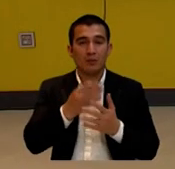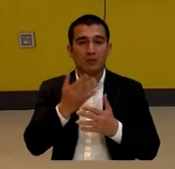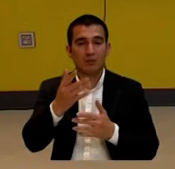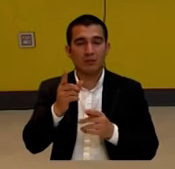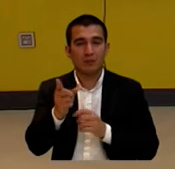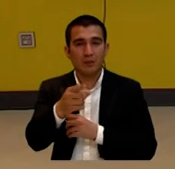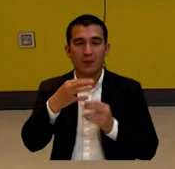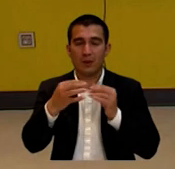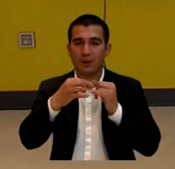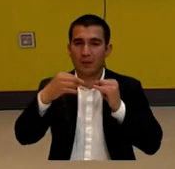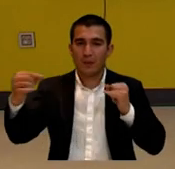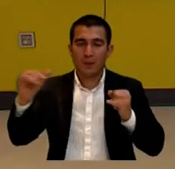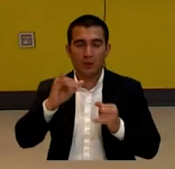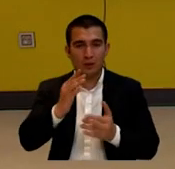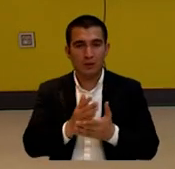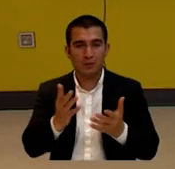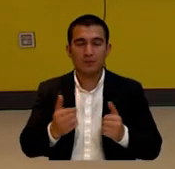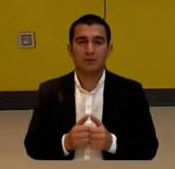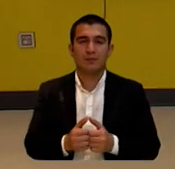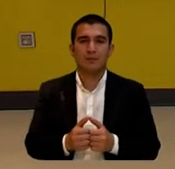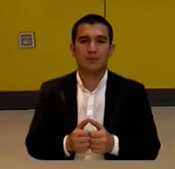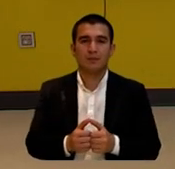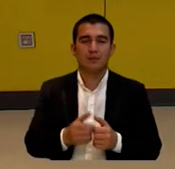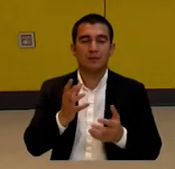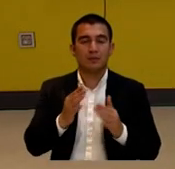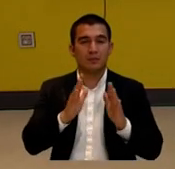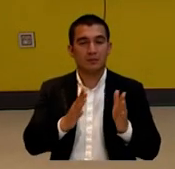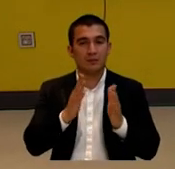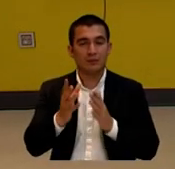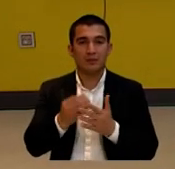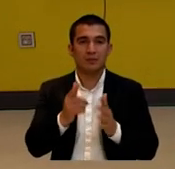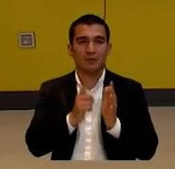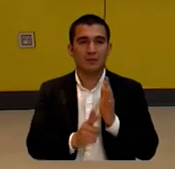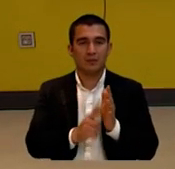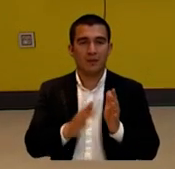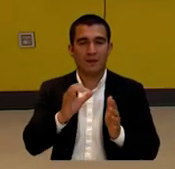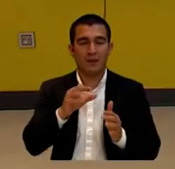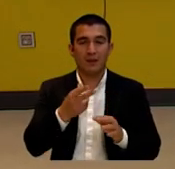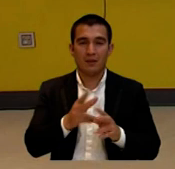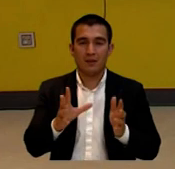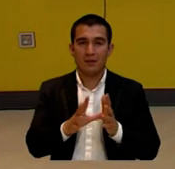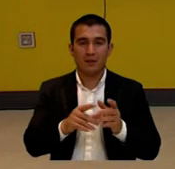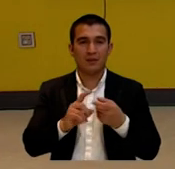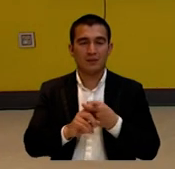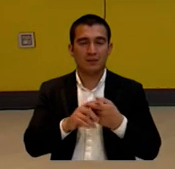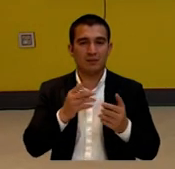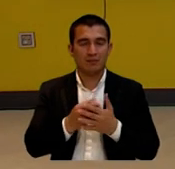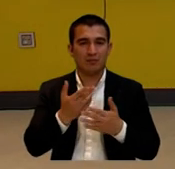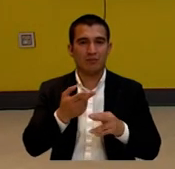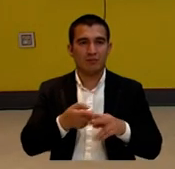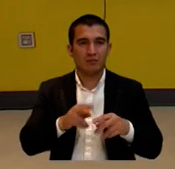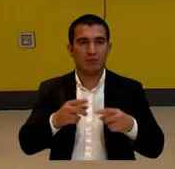үнгічге құфчинге айланышы. Ва, 70-ват, электр зәріят хасыл қыладыган